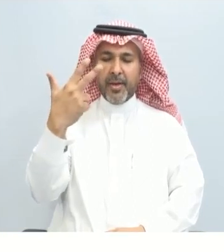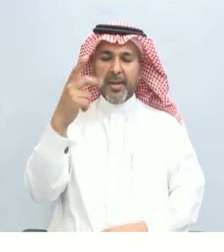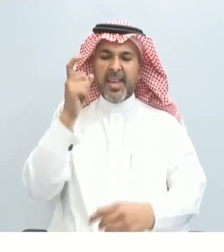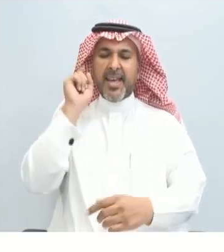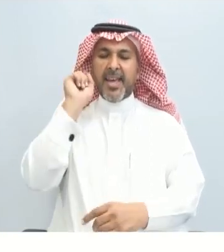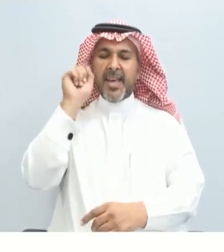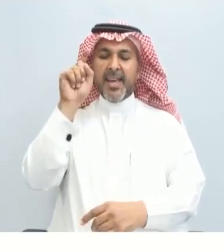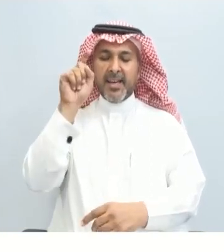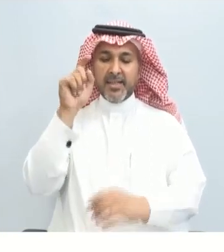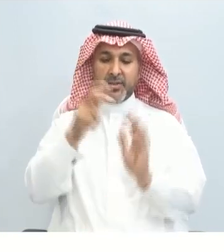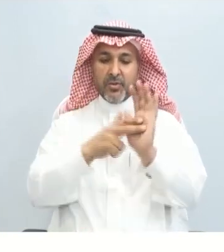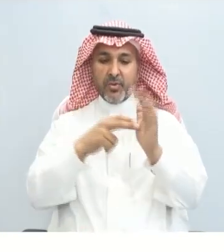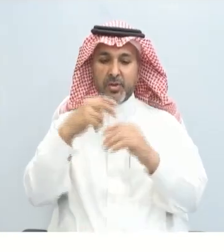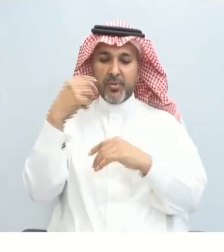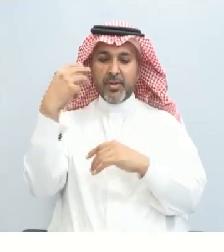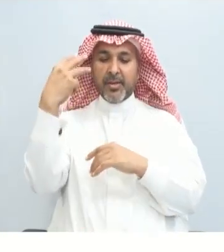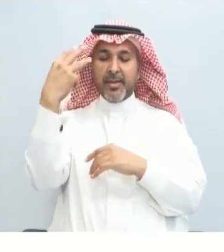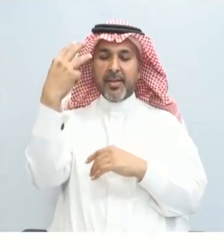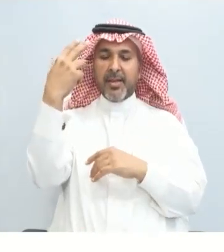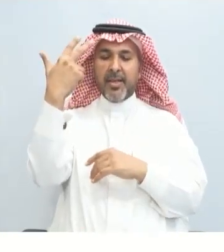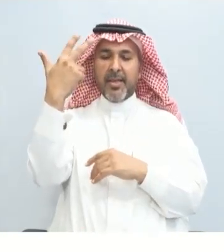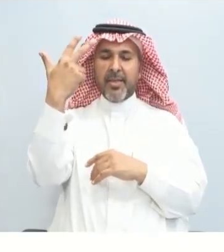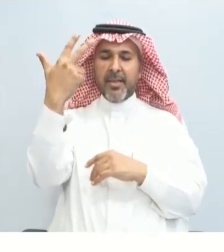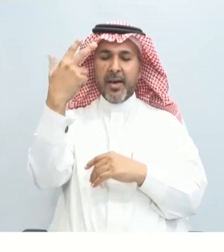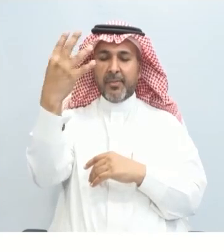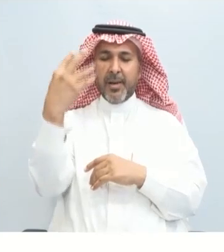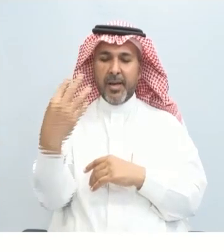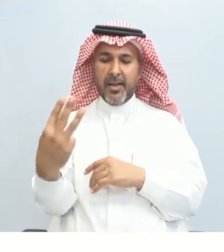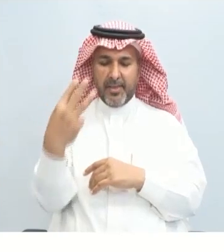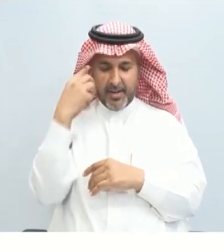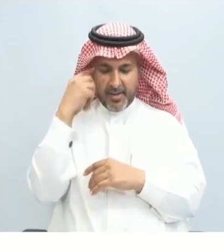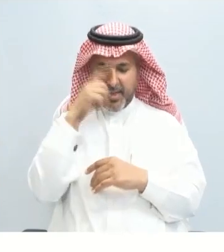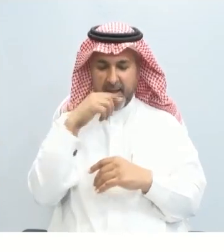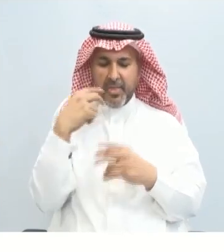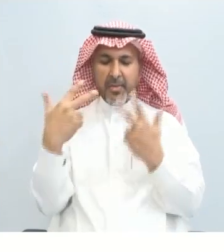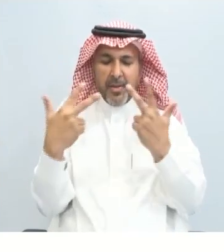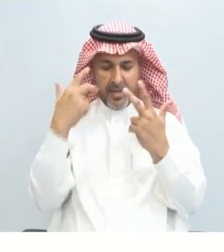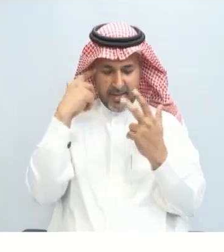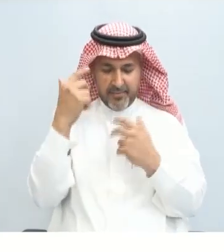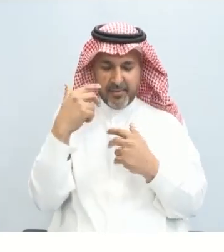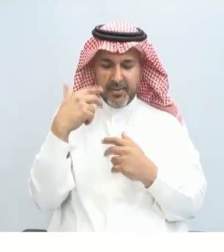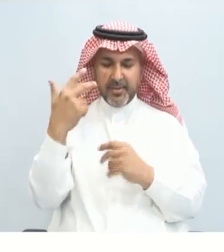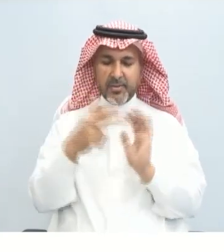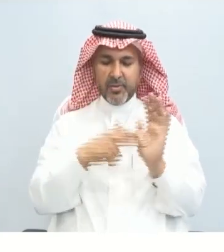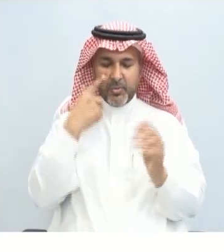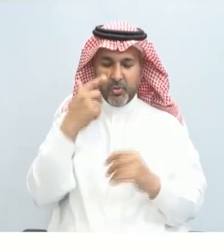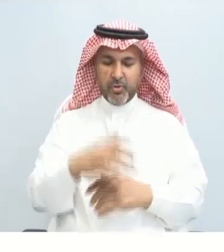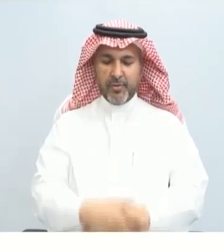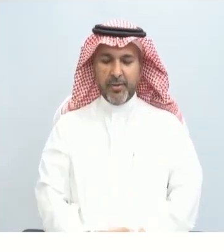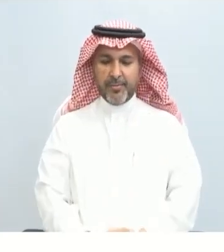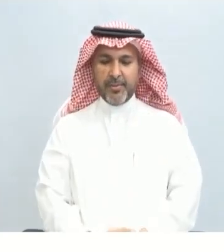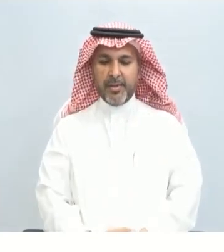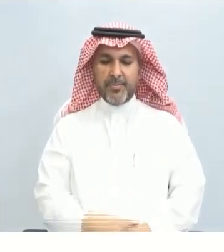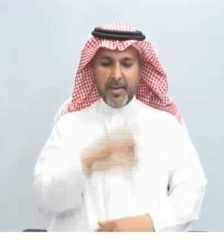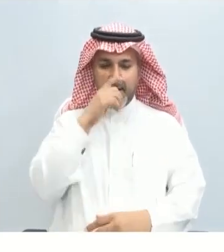اللوغاريتم ثمانيه تروح يبقى لك اكس تساوي 8 اس 4 على 3 فانا باخذ الجذ الذر